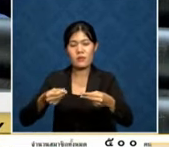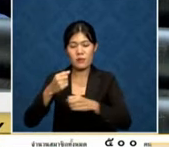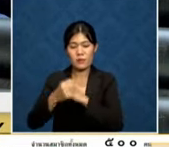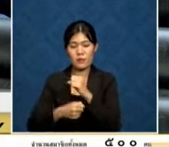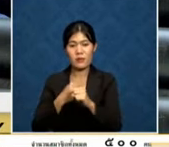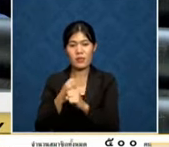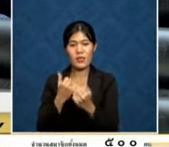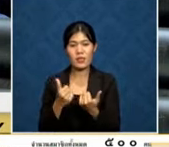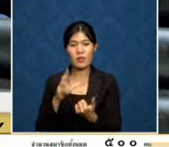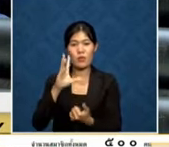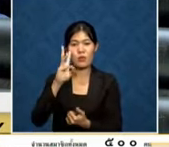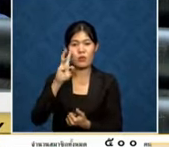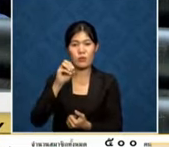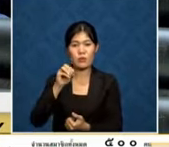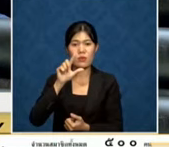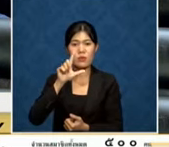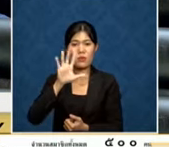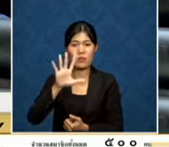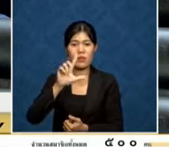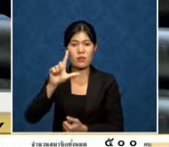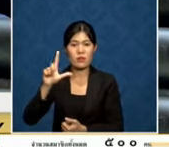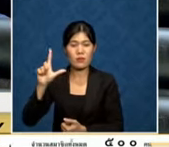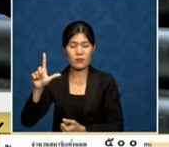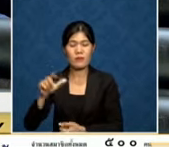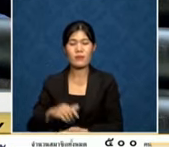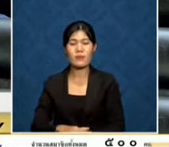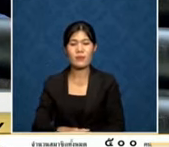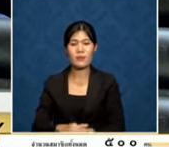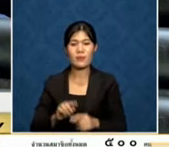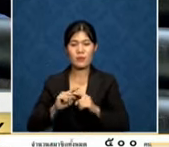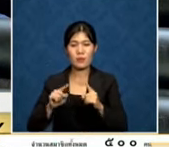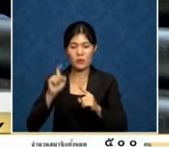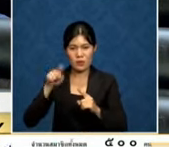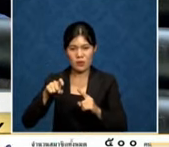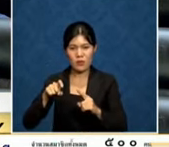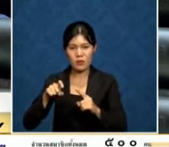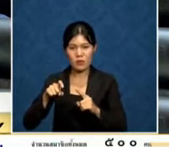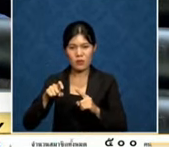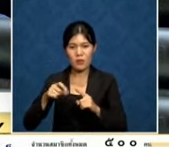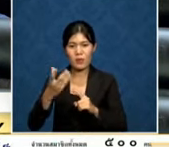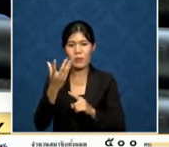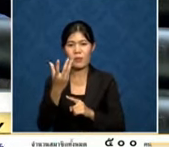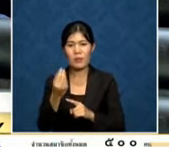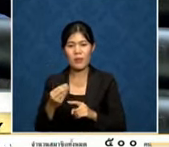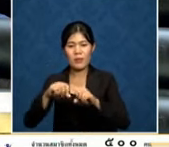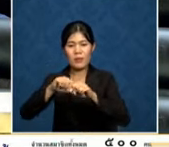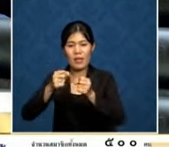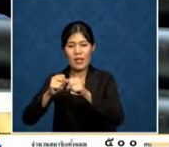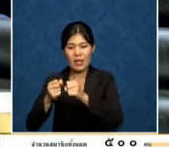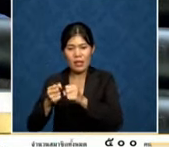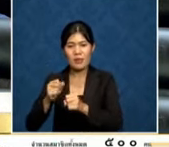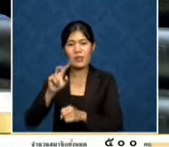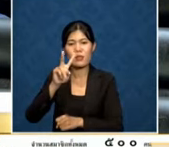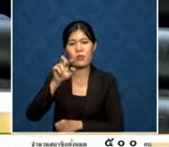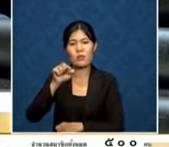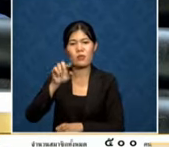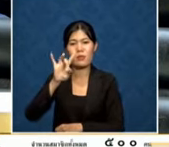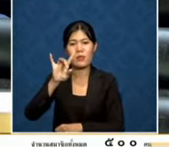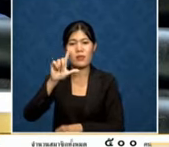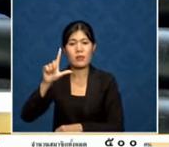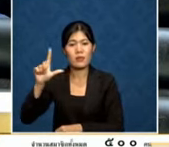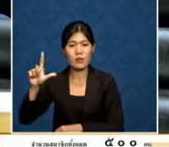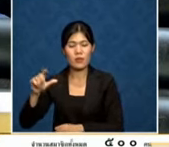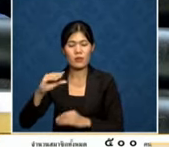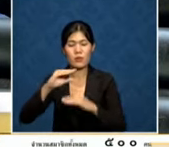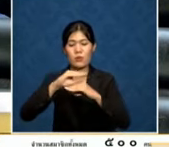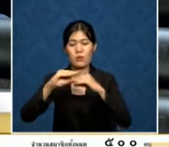ถึง 6.5ล้านล้านบาทแต่แต่ต้องมีการลดทอนไปไปถึง 2.8ล้านล้านบาททำให้โครงการ